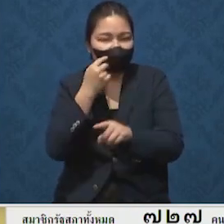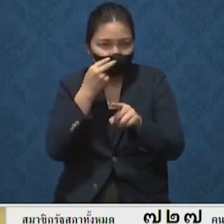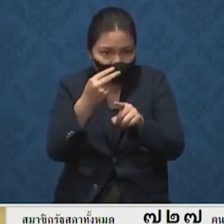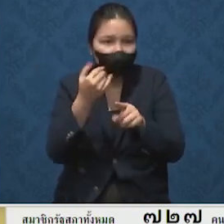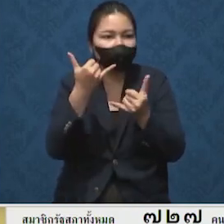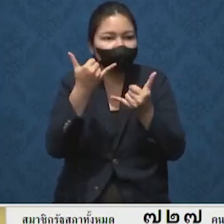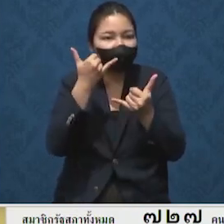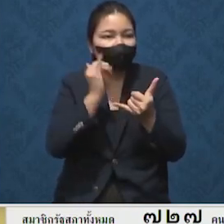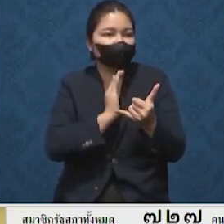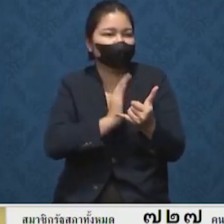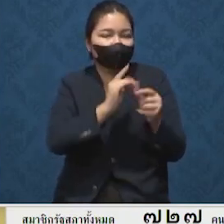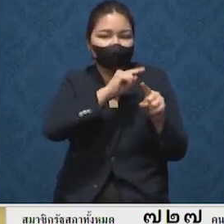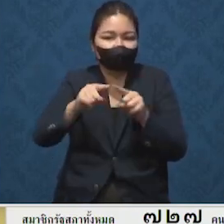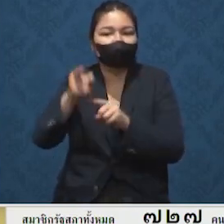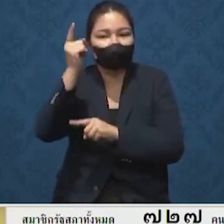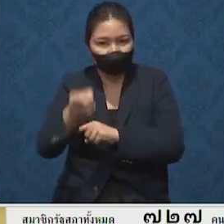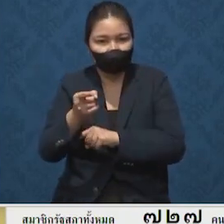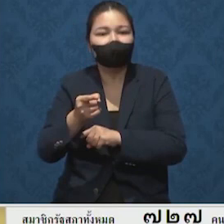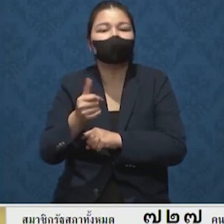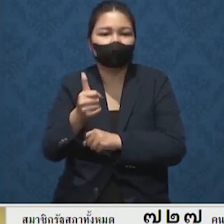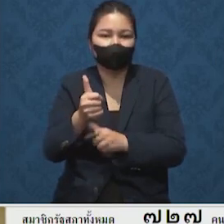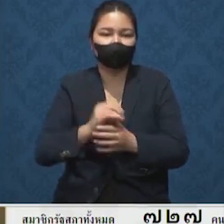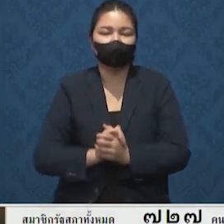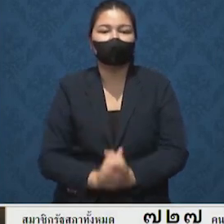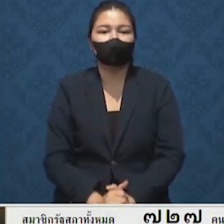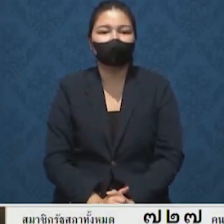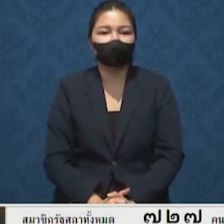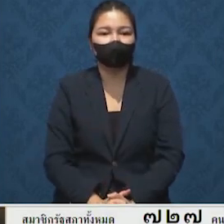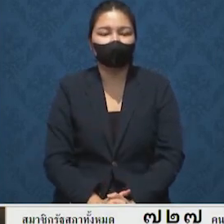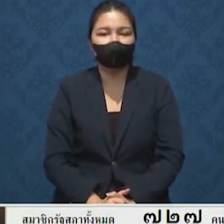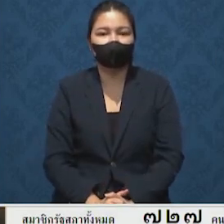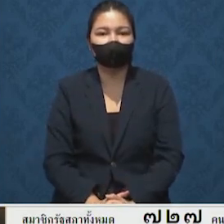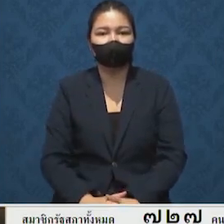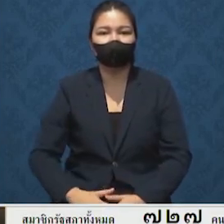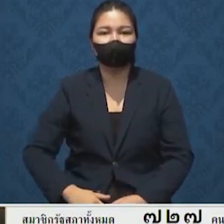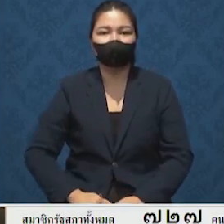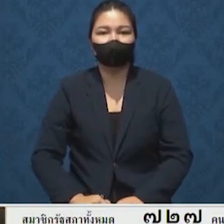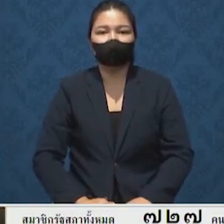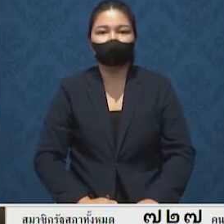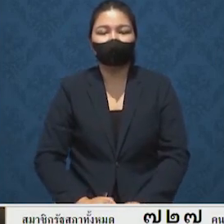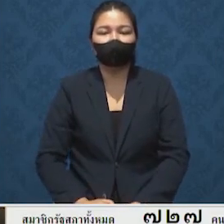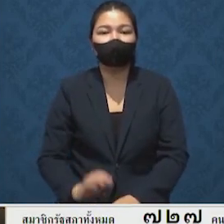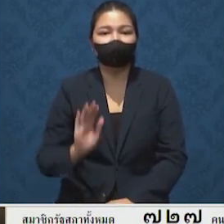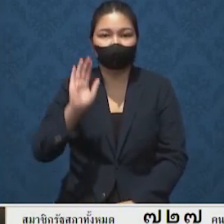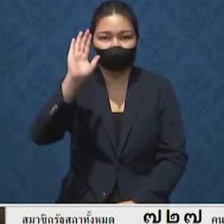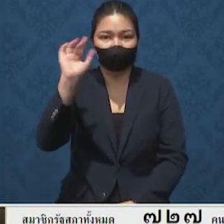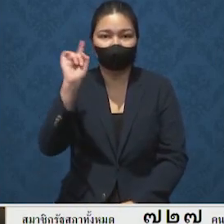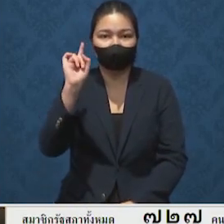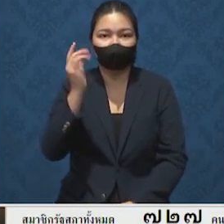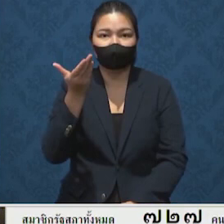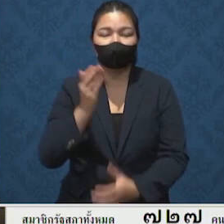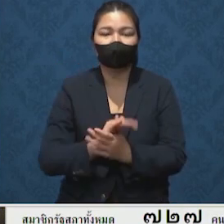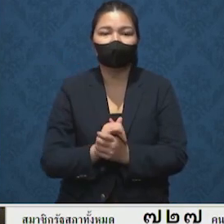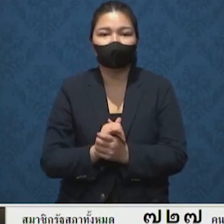องทุกฝ่ายครับ ท่านประธานครับท่านประธานครับขออนุญาตครับ ครับผม ท่านประธานครับ ท่านประ